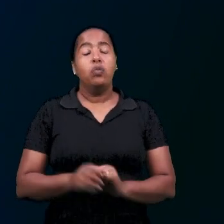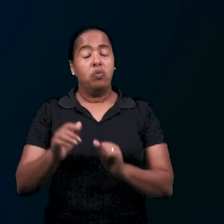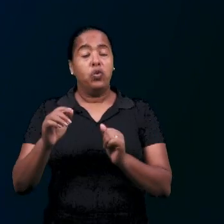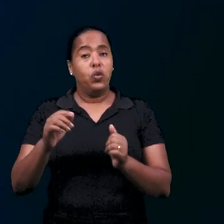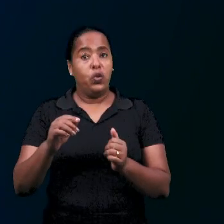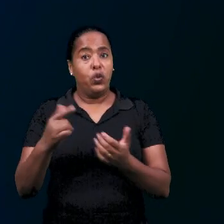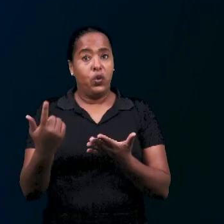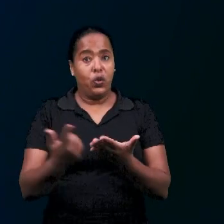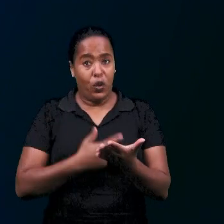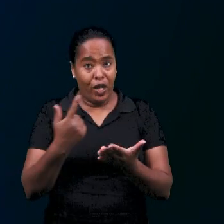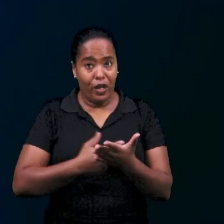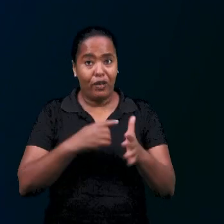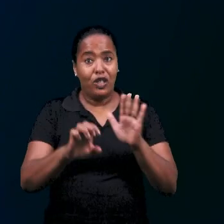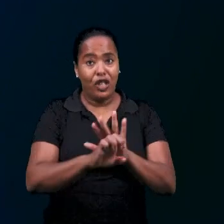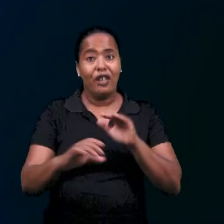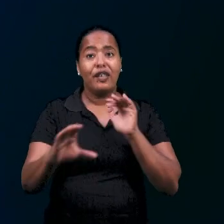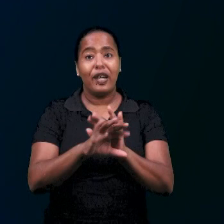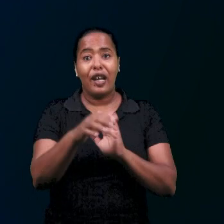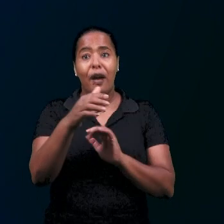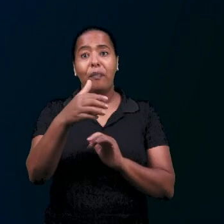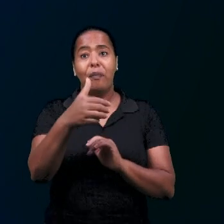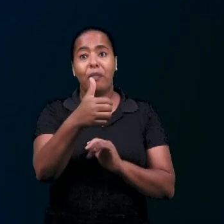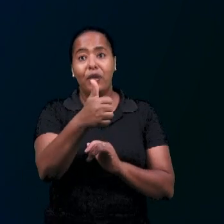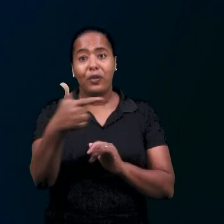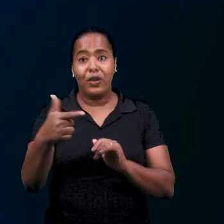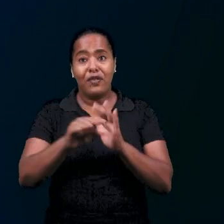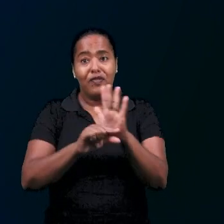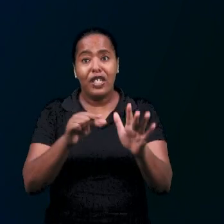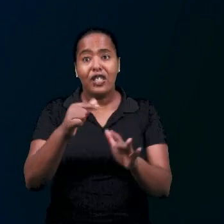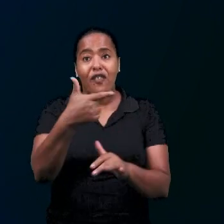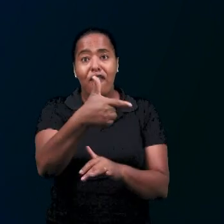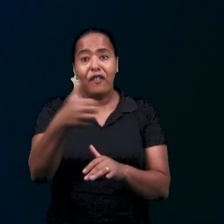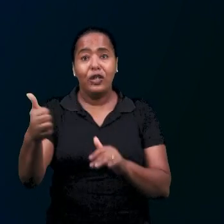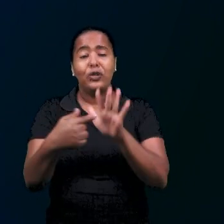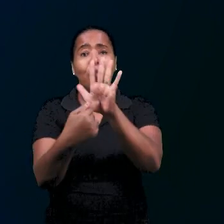Cela, on trouve dans le livre d'Exode, chapitre 12, verset 21.